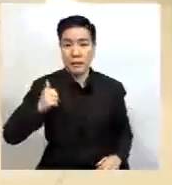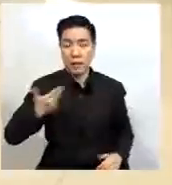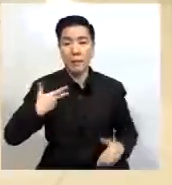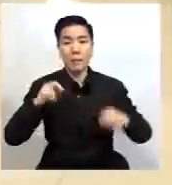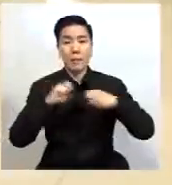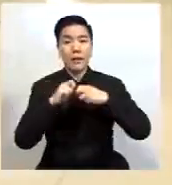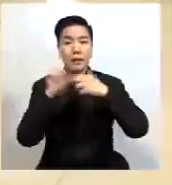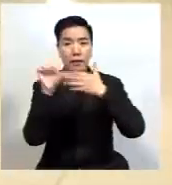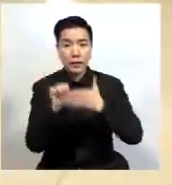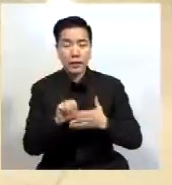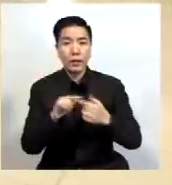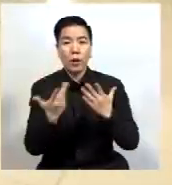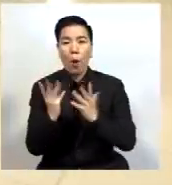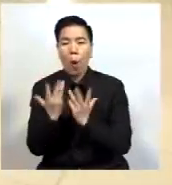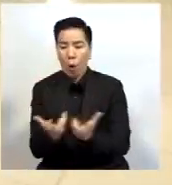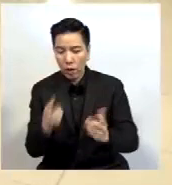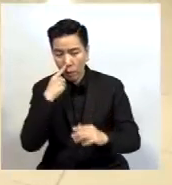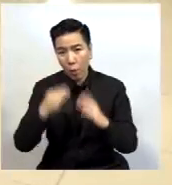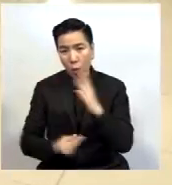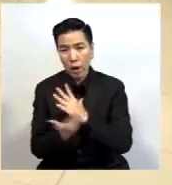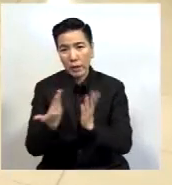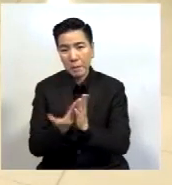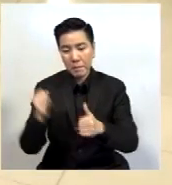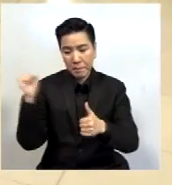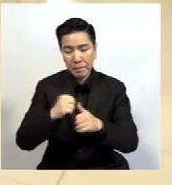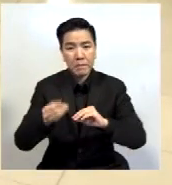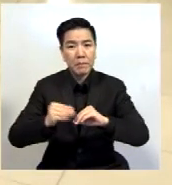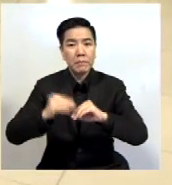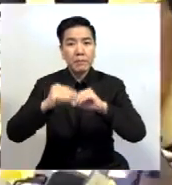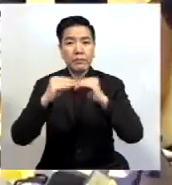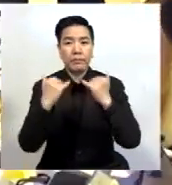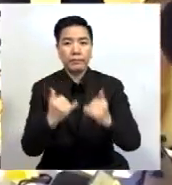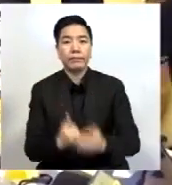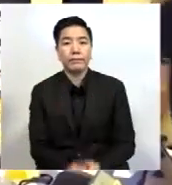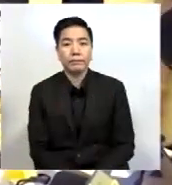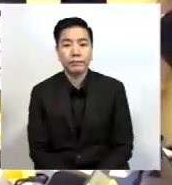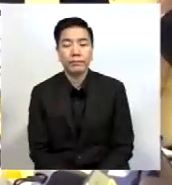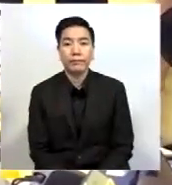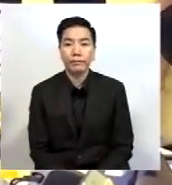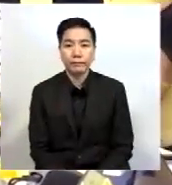การแก้ไขปัญหาเรื่องของการกักตุนและฉวยโอกาสขึ้นราคาสินค้าอีกด้วยค่ะ